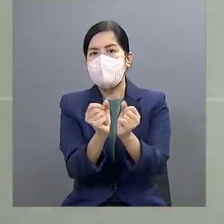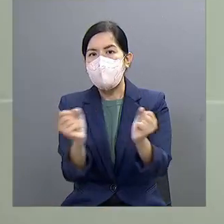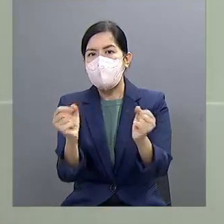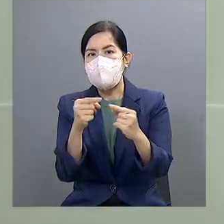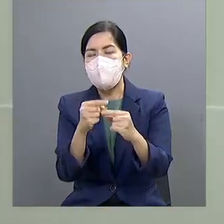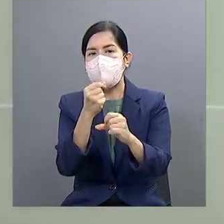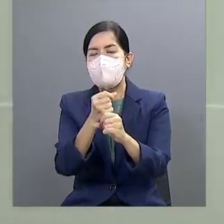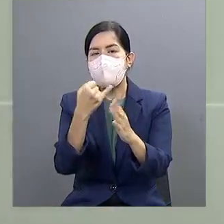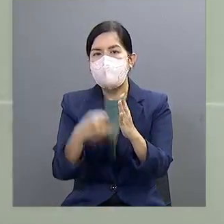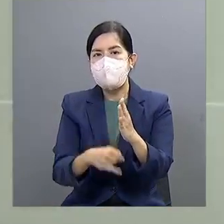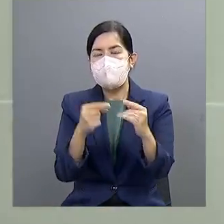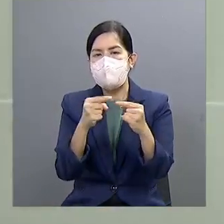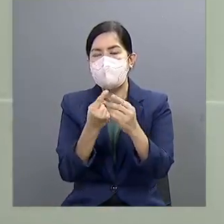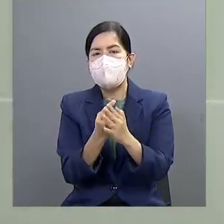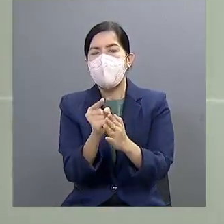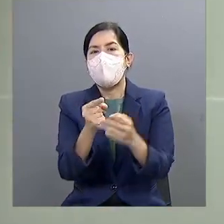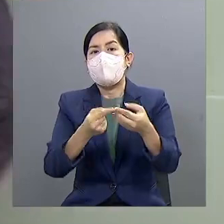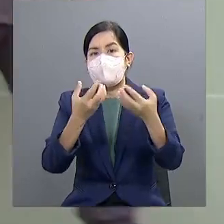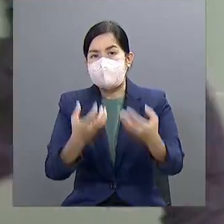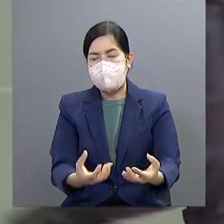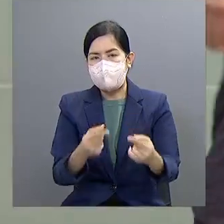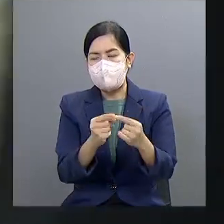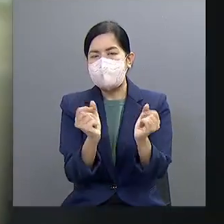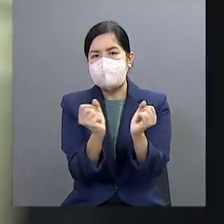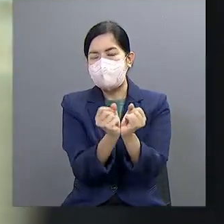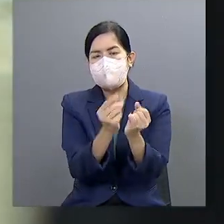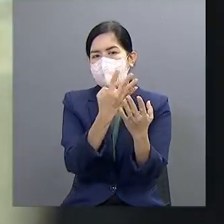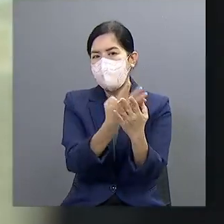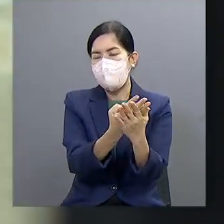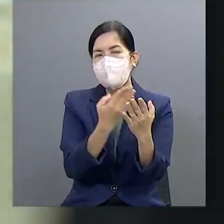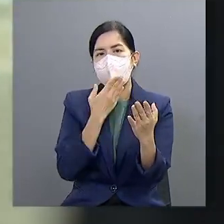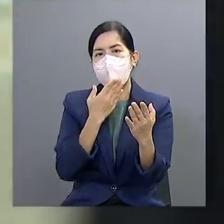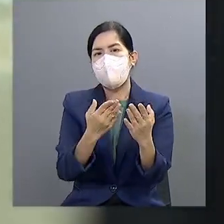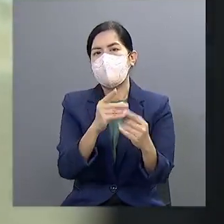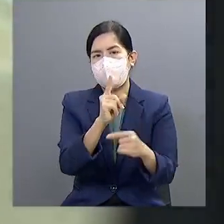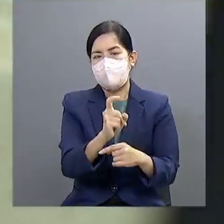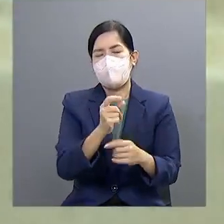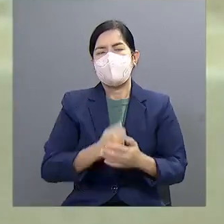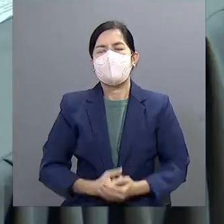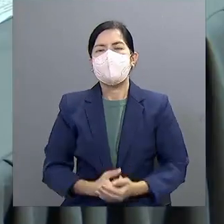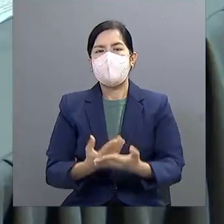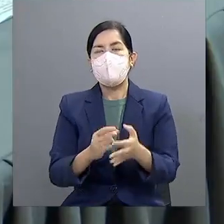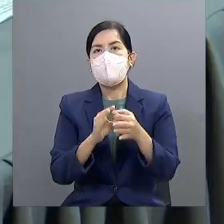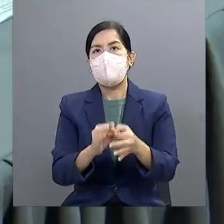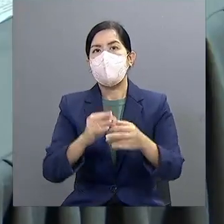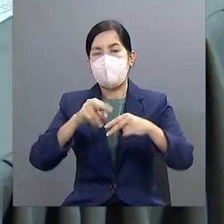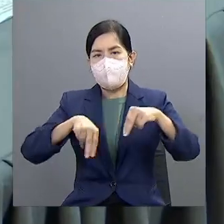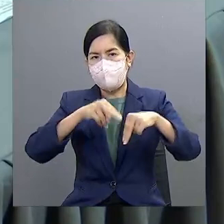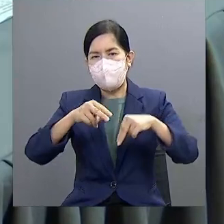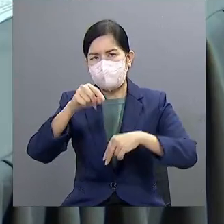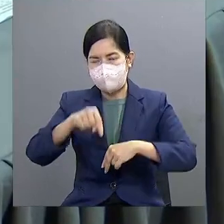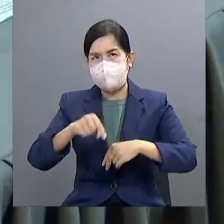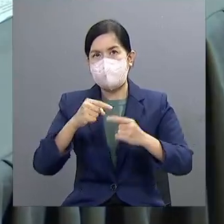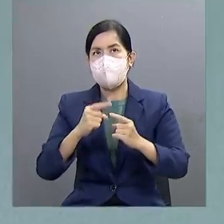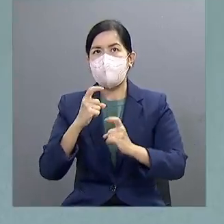สถานบำบัดพิเศษกลางเป็นสถานบำบัดที่มีผู้ต้องขังคดียามากที่สุดการควบคุมดูแลจึงไม่ใช่เรื่องง่ายด่